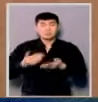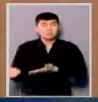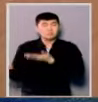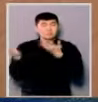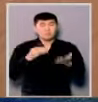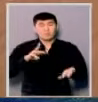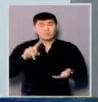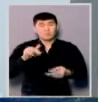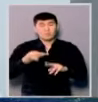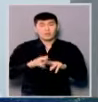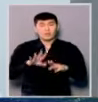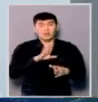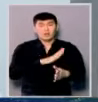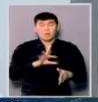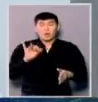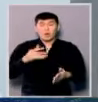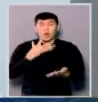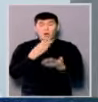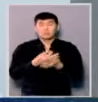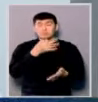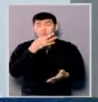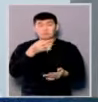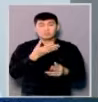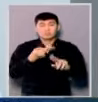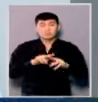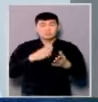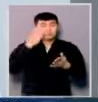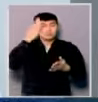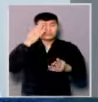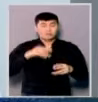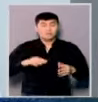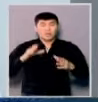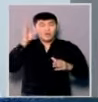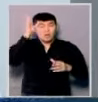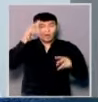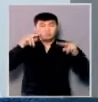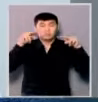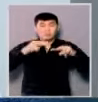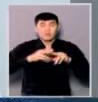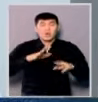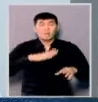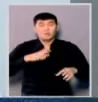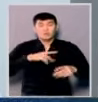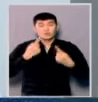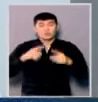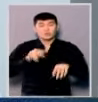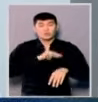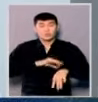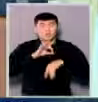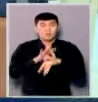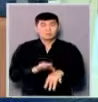приглашали Муфтаха Диярулы. Он открыто выражал свое мнение и научно доказывал, почему не стоит проводить те или иные